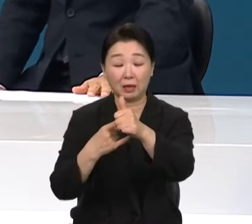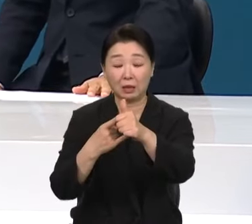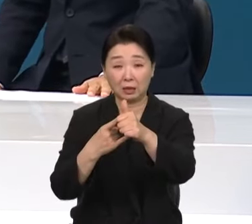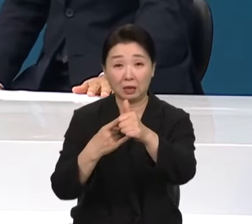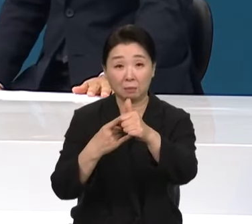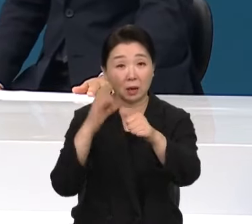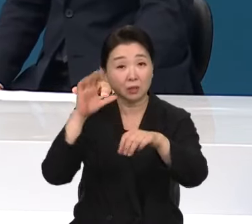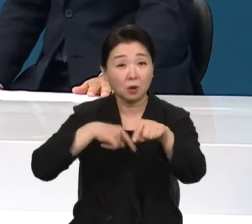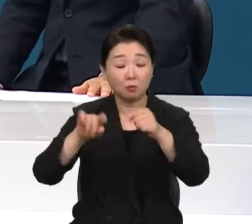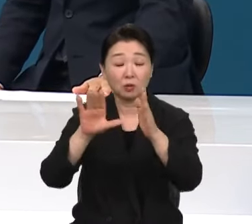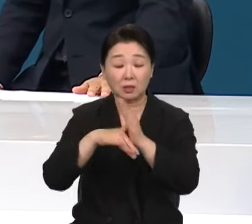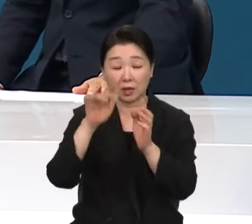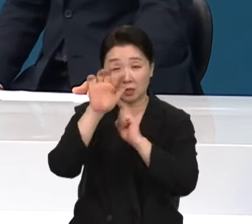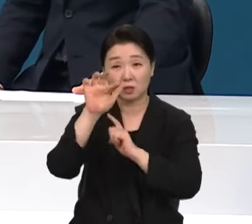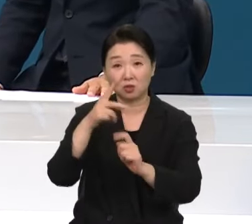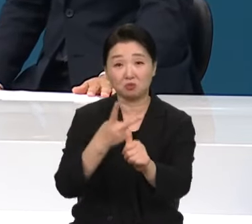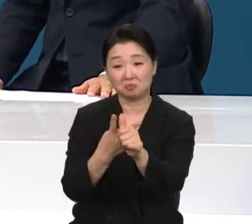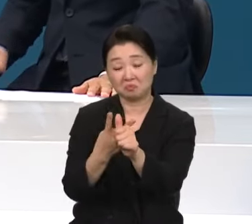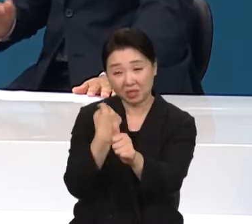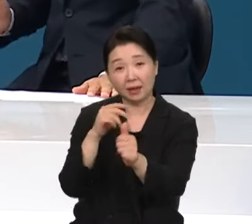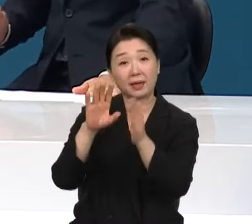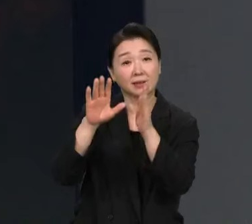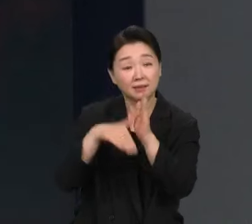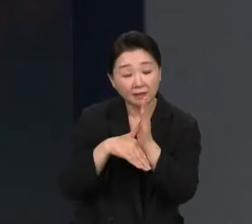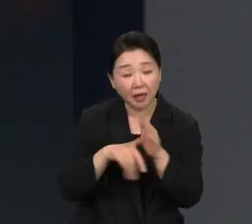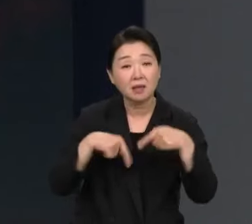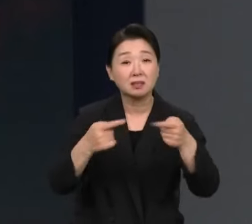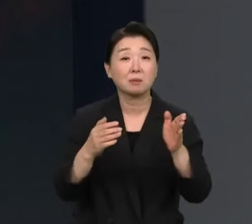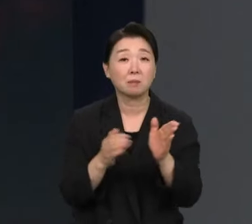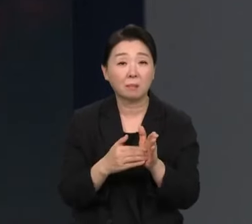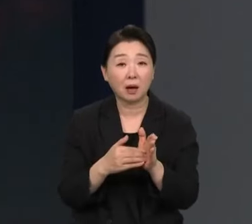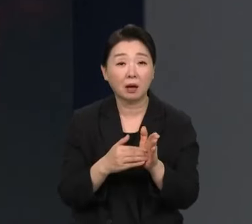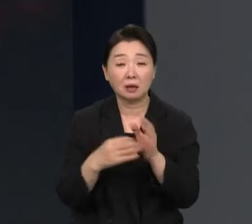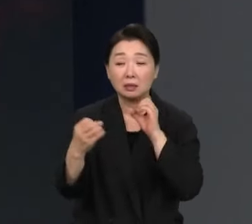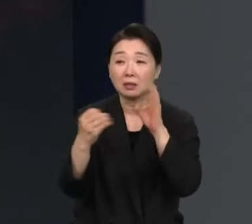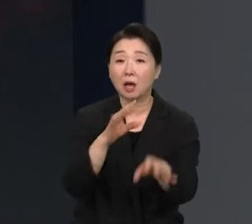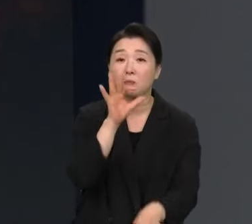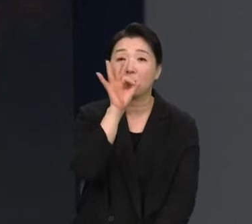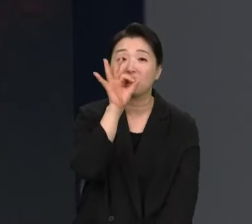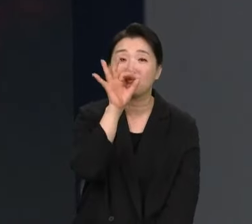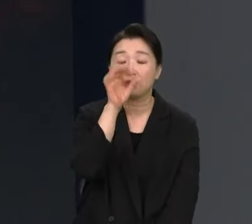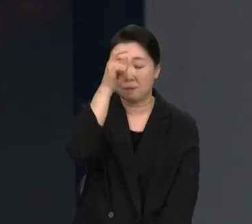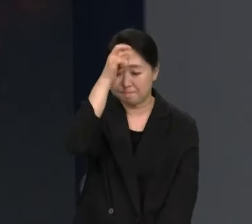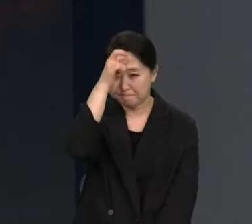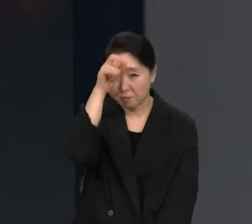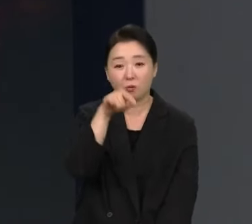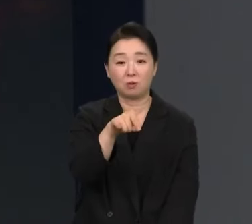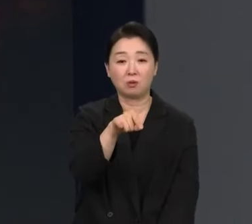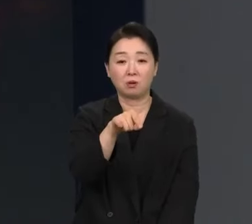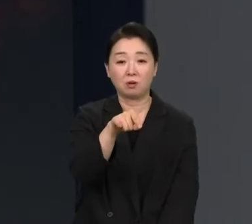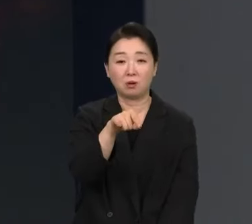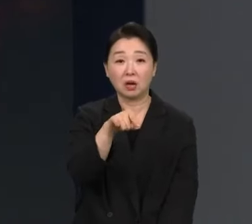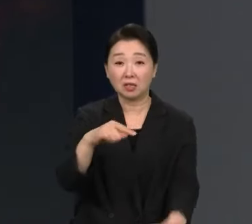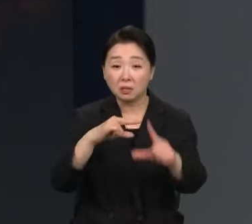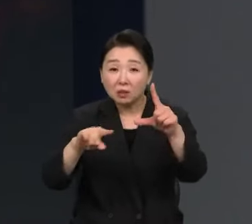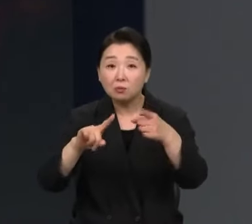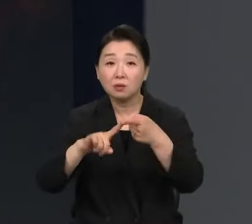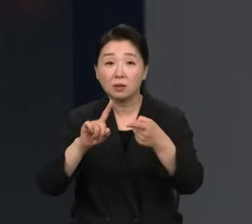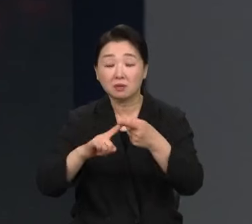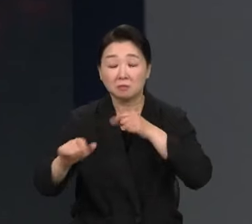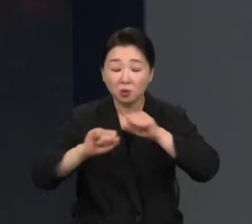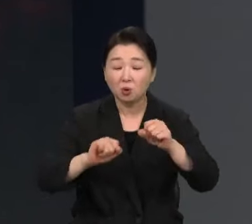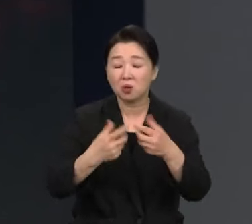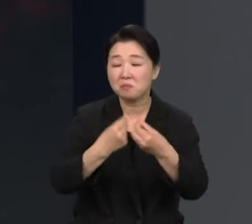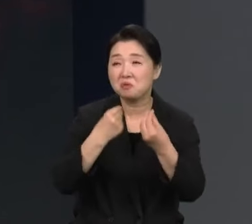이진숙 방통위원장이 출석을 했습니다. 자, 이 자리에서 역시나 답변할 수 없다라는 입장을 고수했는데 하지만 일부분에 대해서는